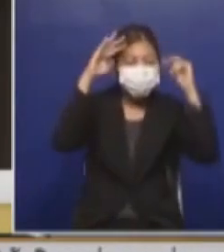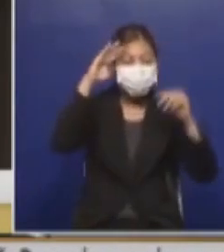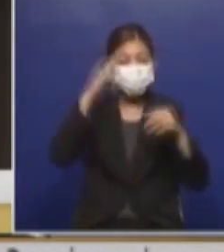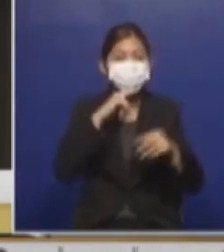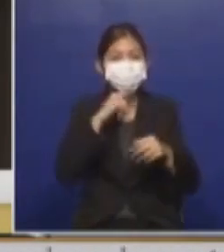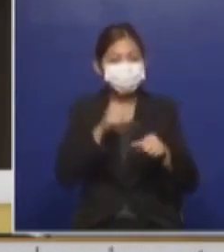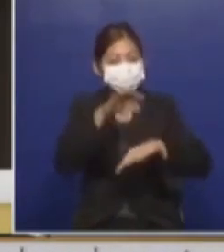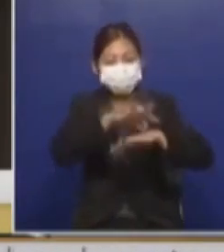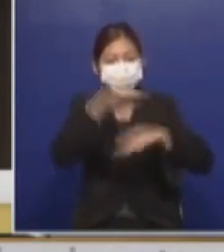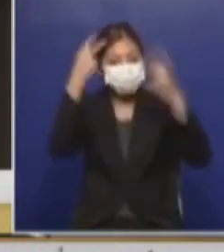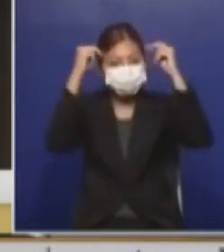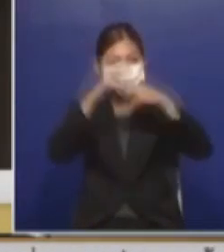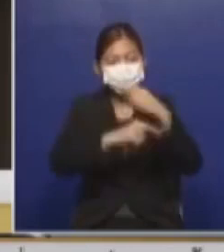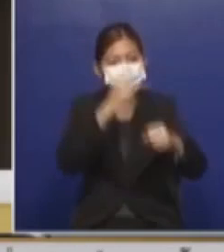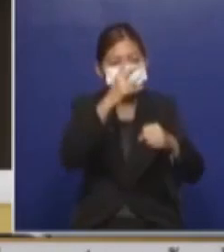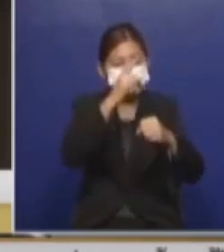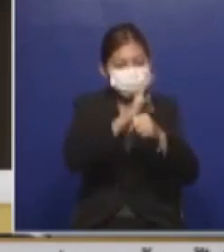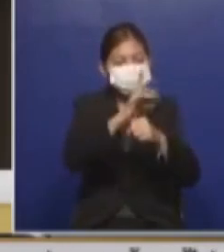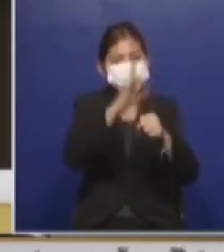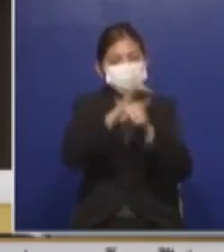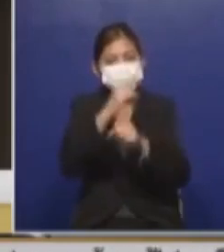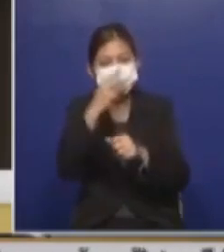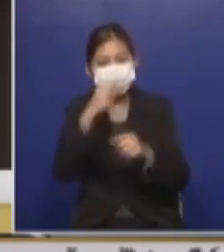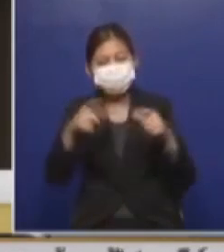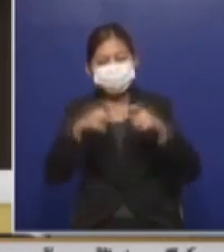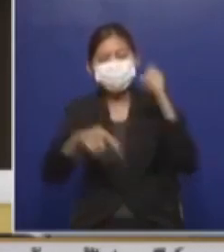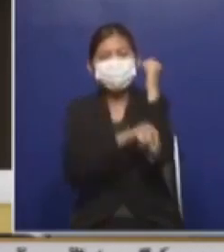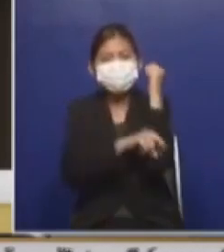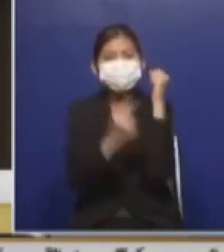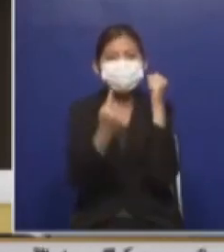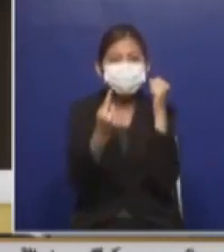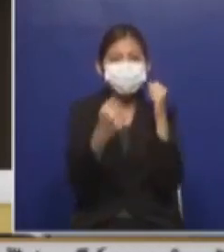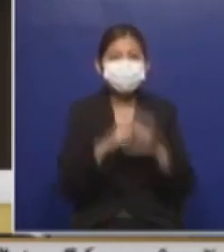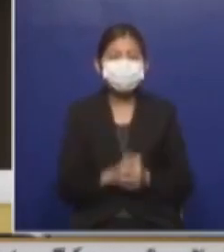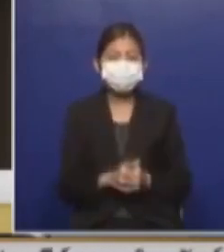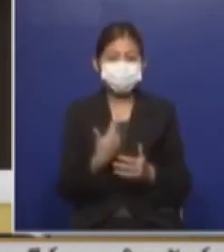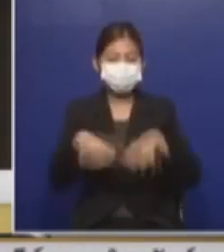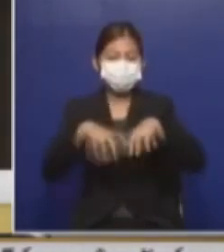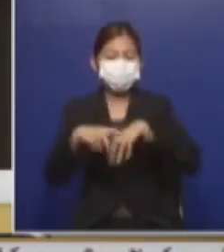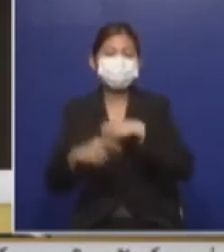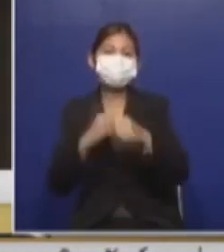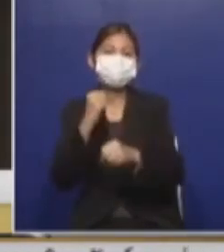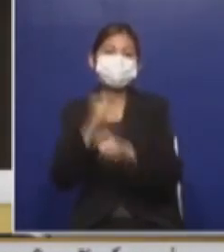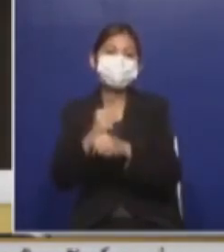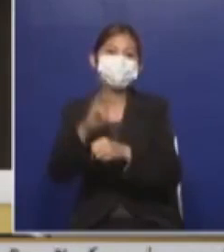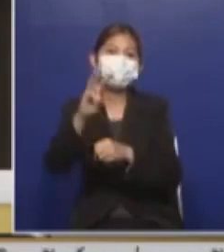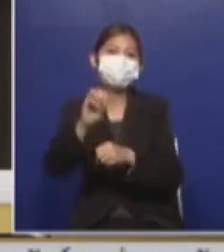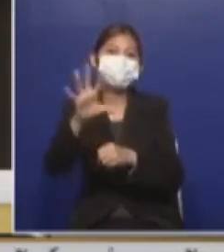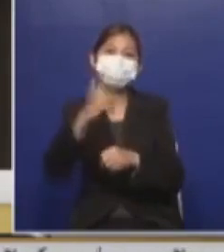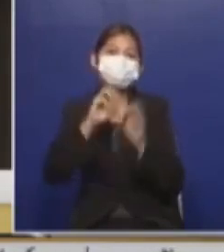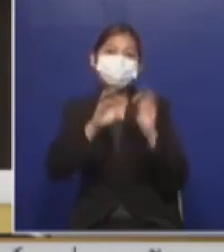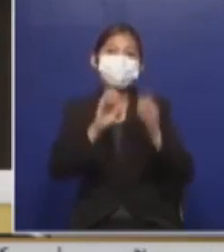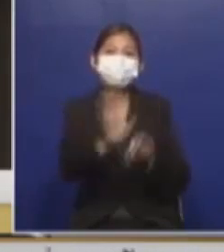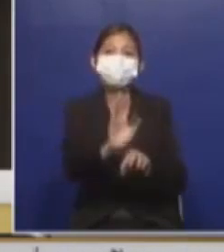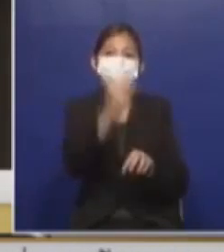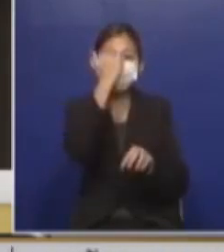ปีเห็นมีแต่คลององอ่างกับบัตรคนจนการจัดทำงบในปี65ไม่ต้องให้สอนนะท่านประธานรัฐบ